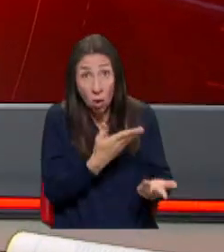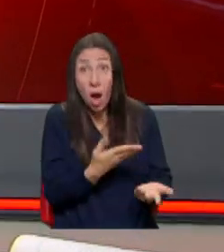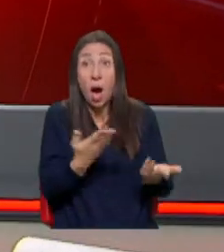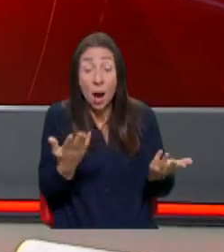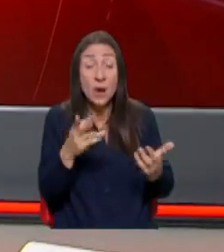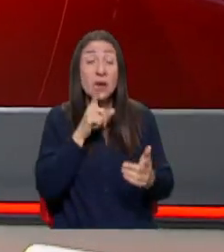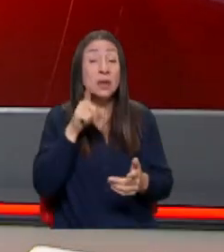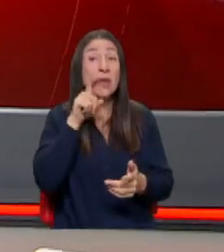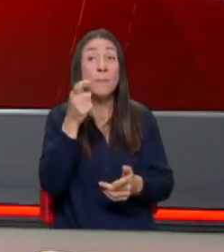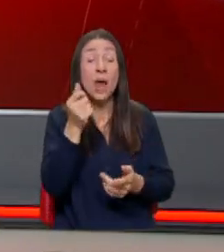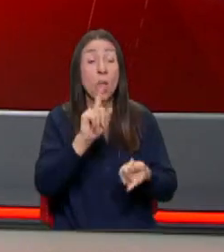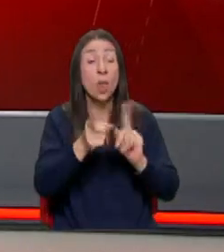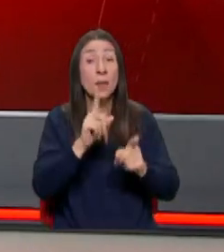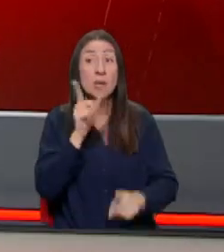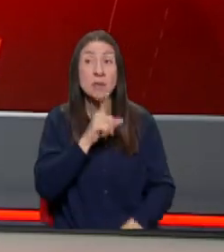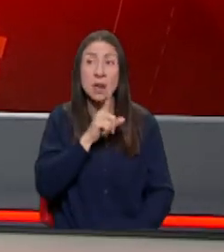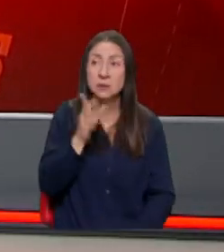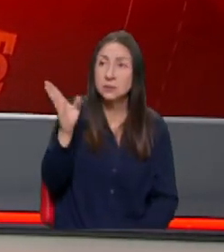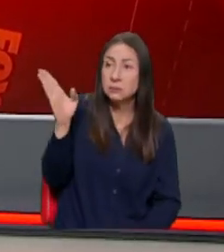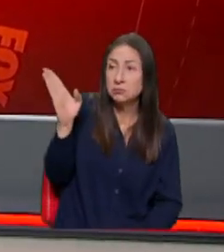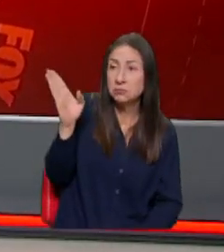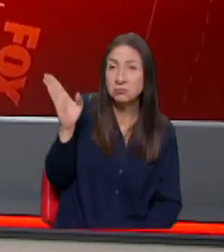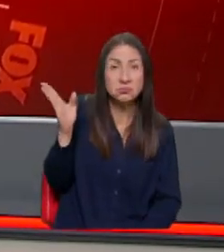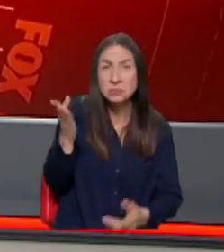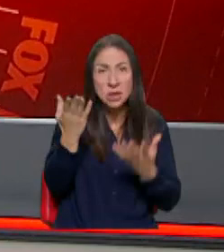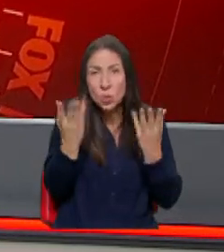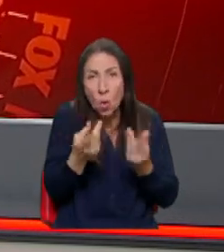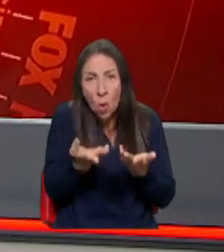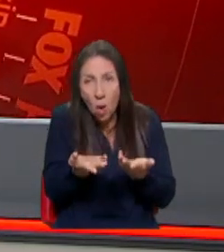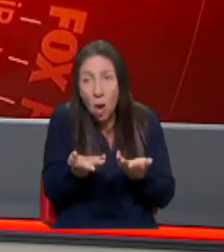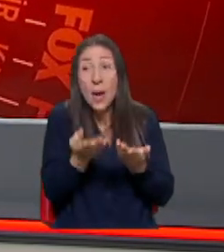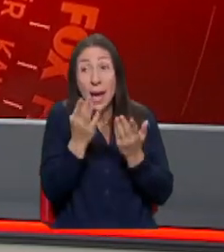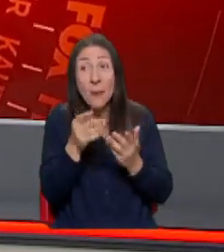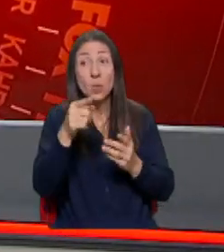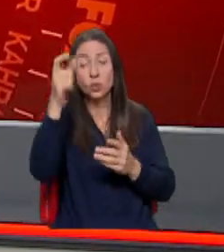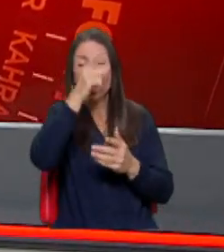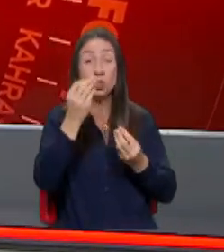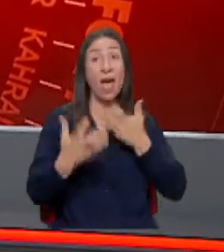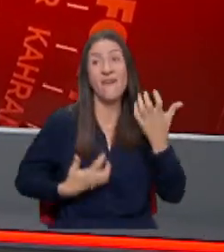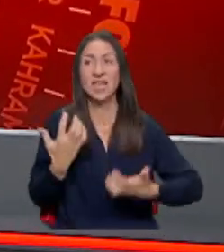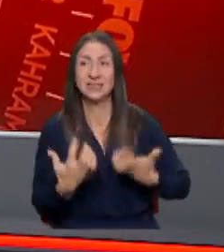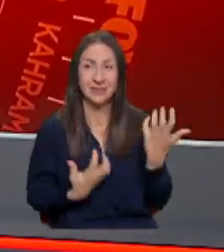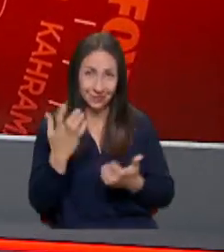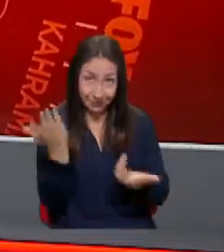Fakat Katar'ın parasını yönetenler İngilizler. Nasıl oluyor bu iş? Bu arada Türkiye çok hevesli.